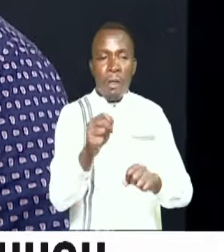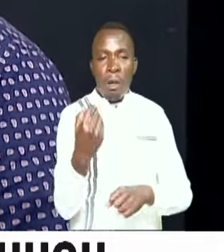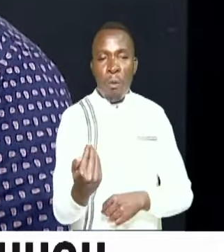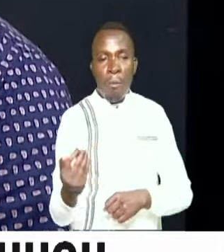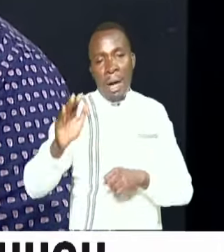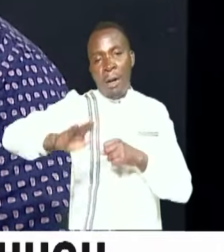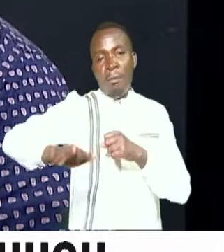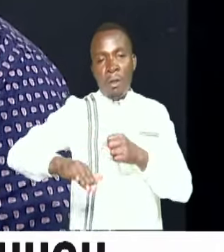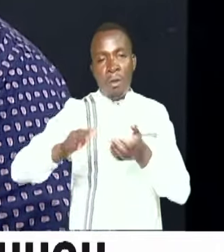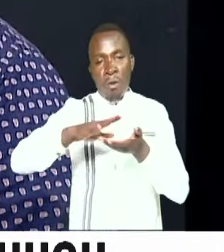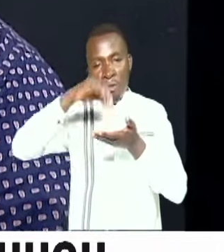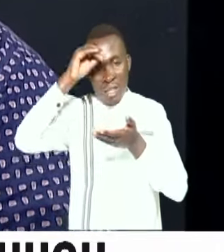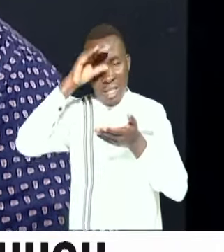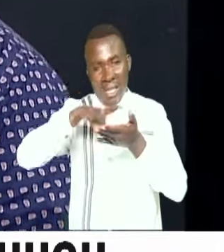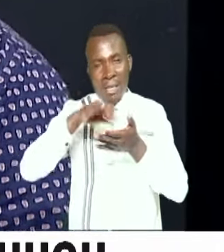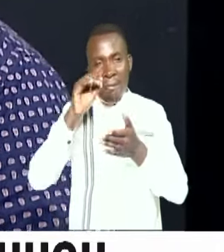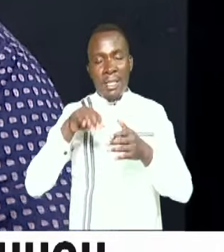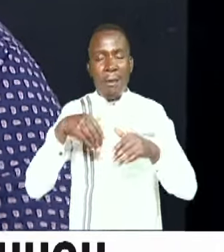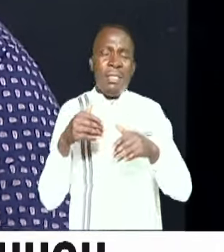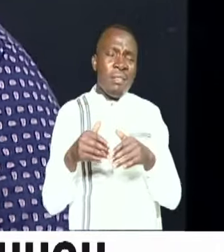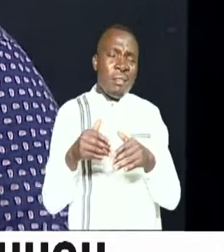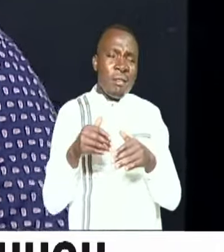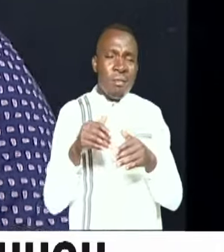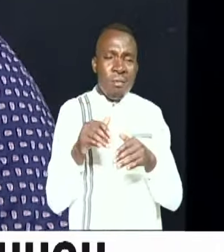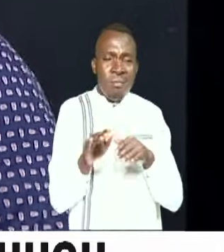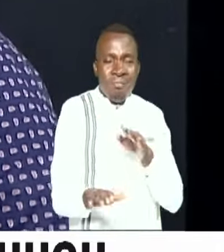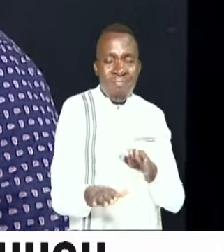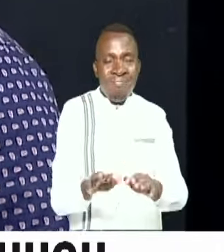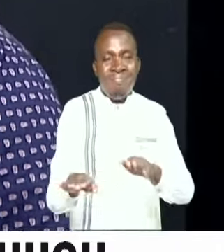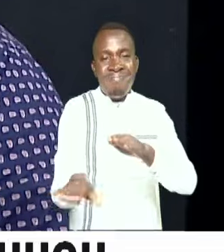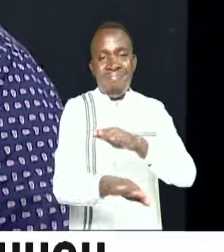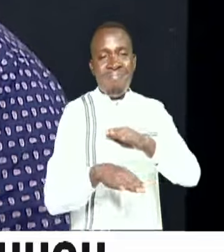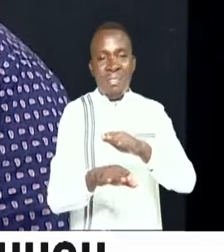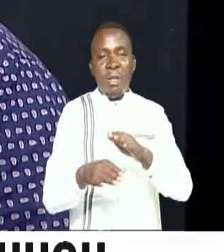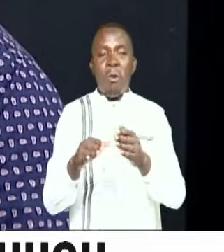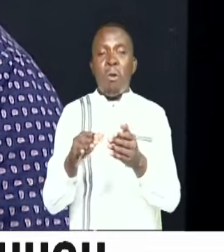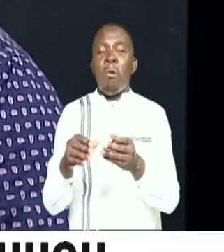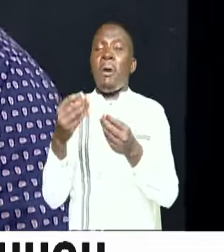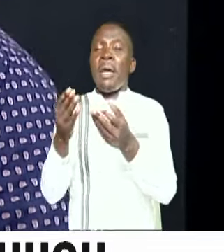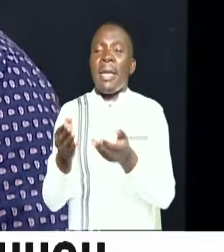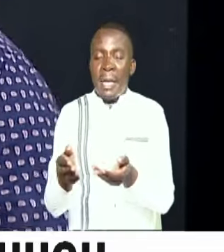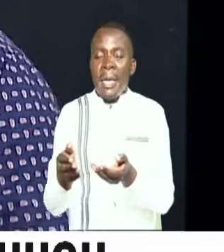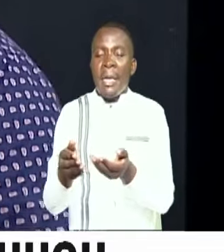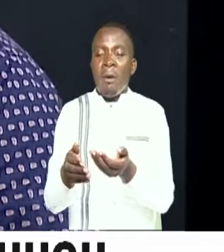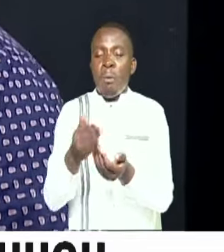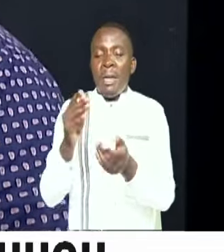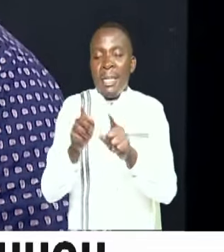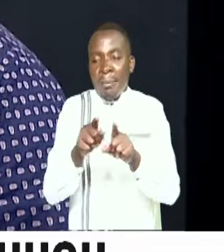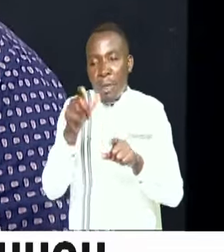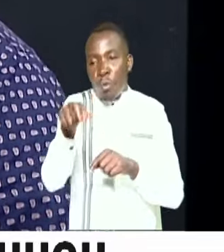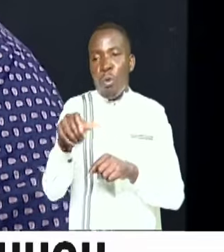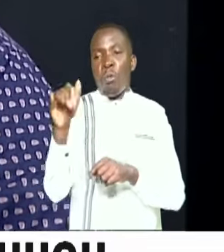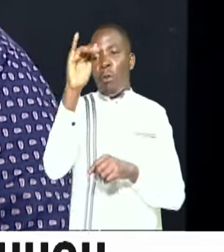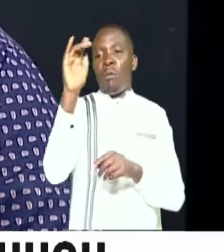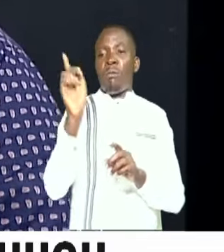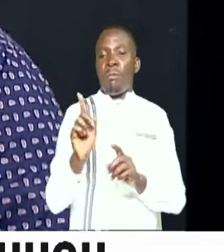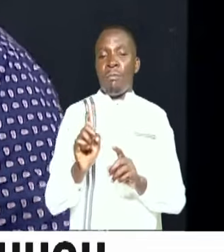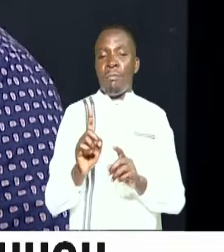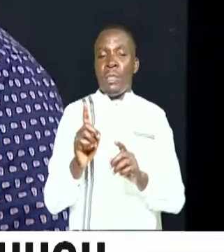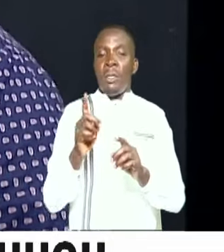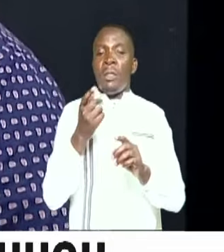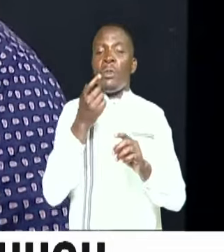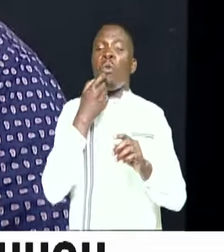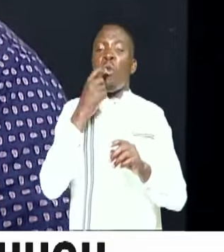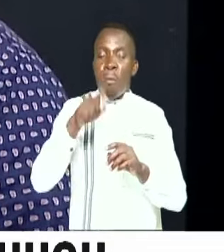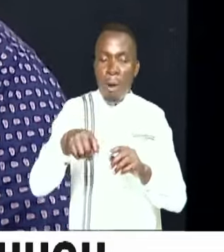uri kwiga uri gukamba kamba umufata umurenga umuntu mukuru nuba dukeneye kubaka inganda zacu duhere hasi zigakura nuba hakabaho